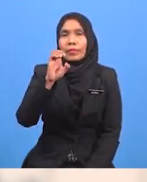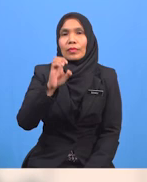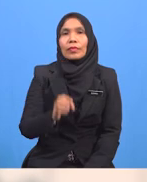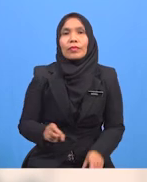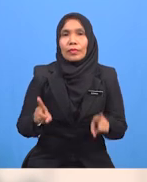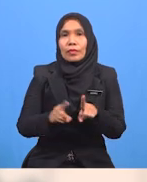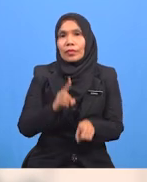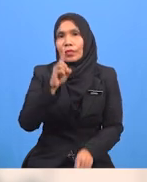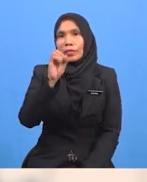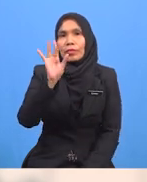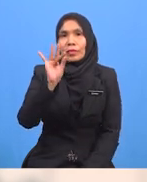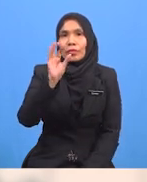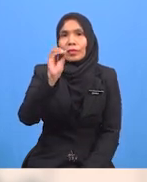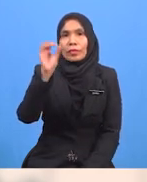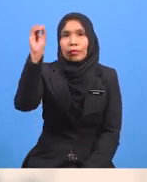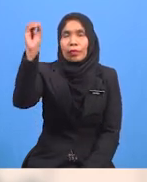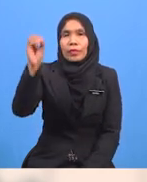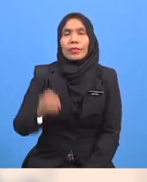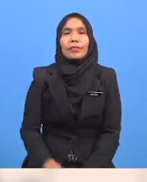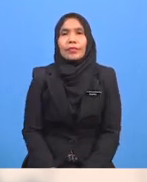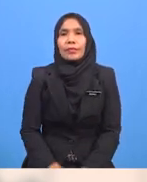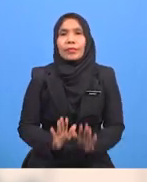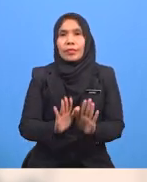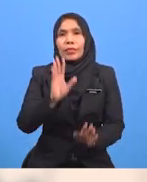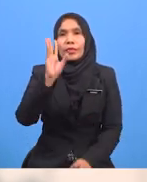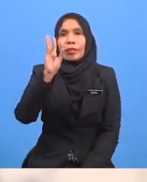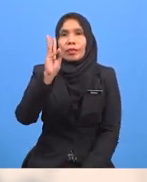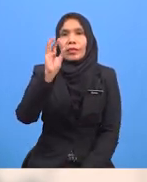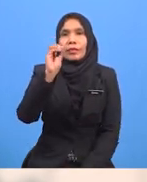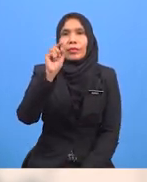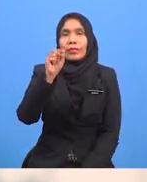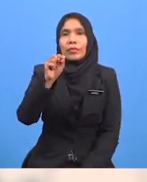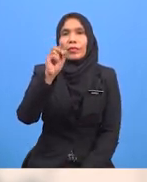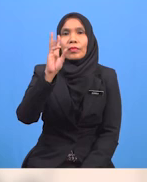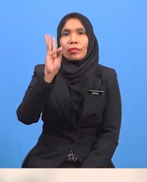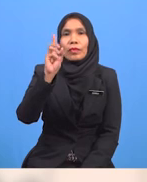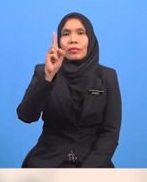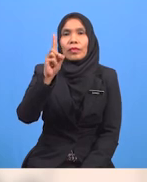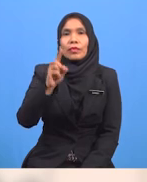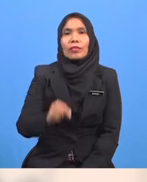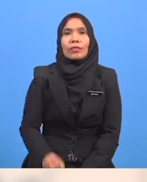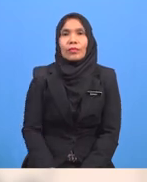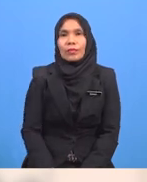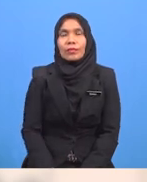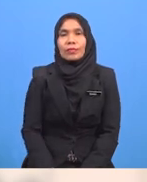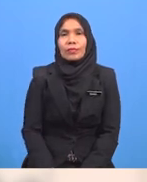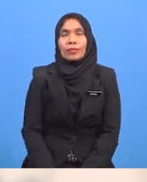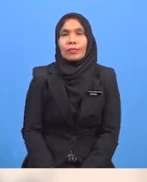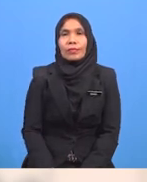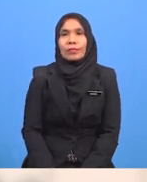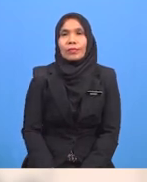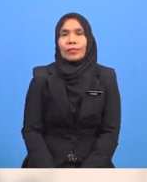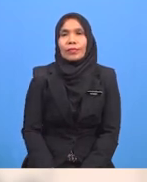perpuluhan 61 dardak Hai dan 43 Danza maka nilai sudut di